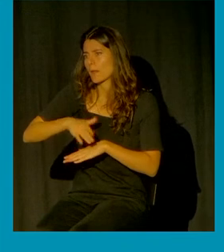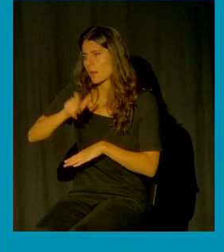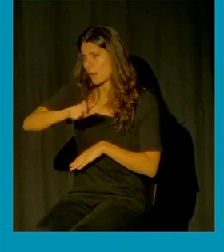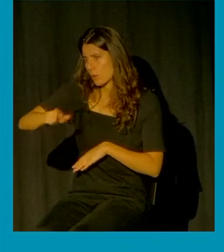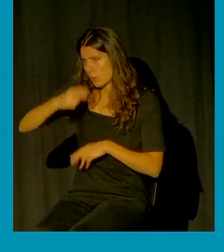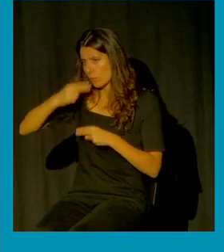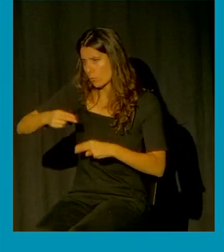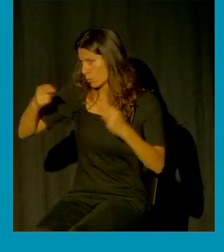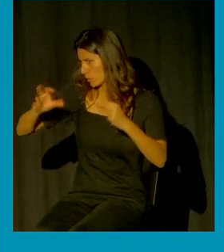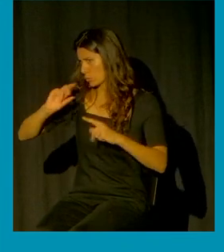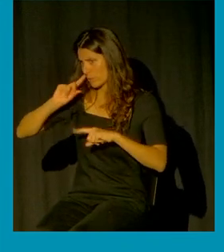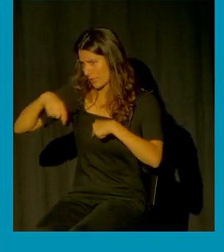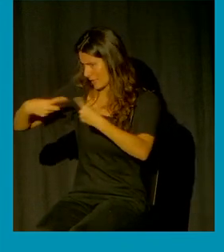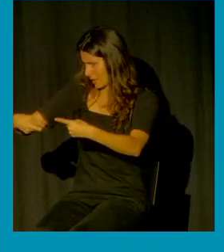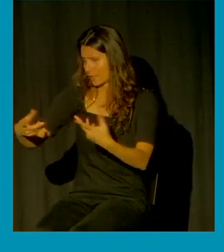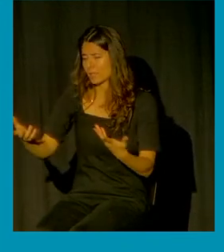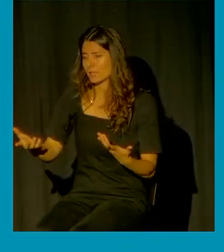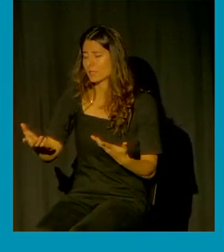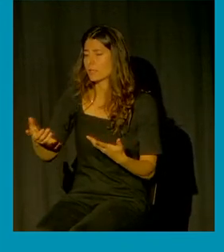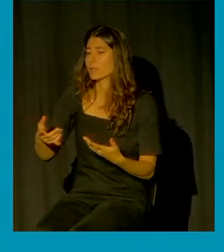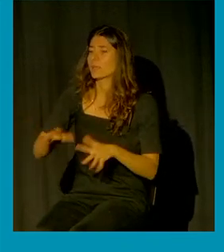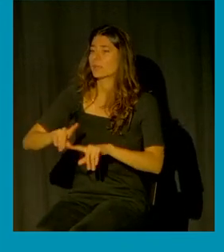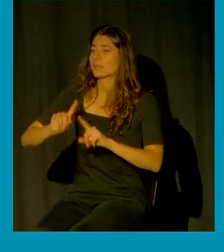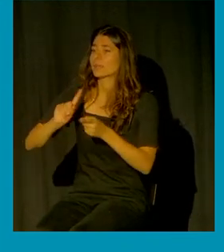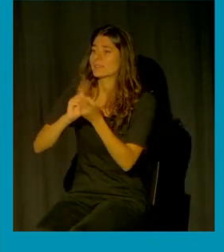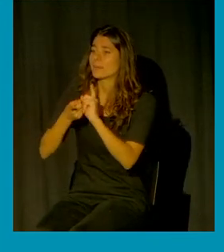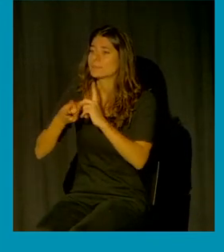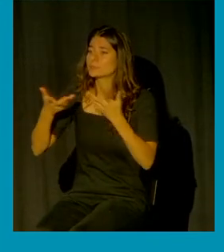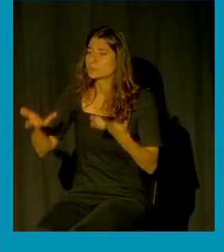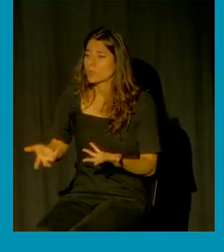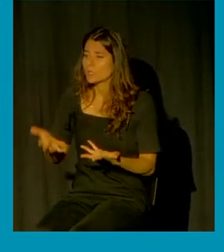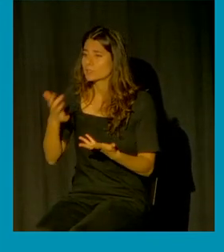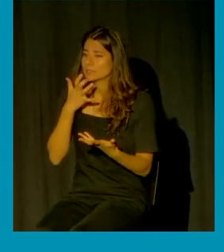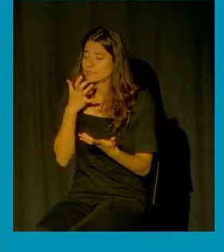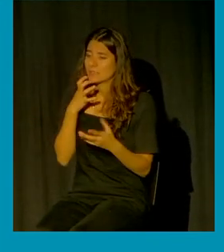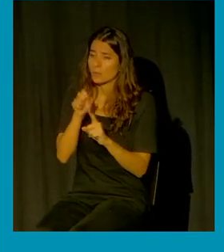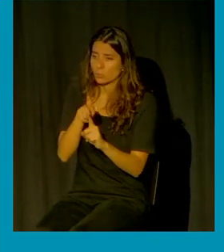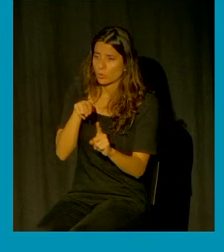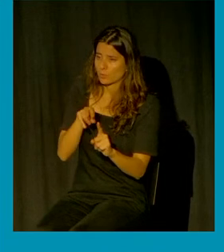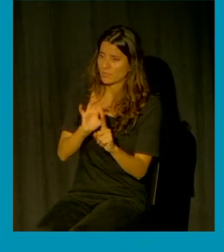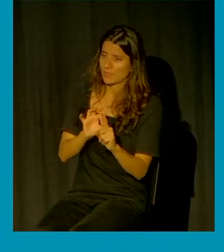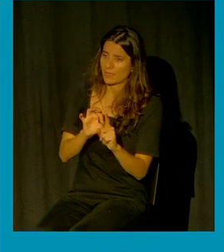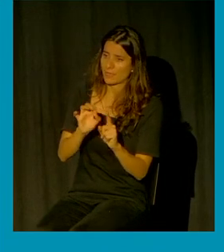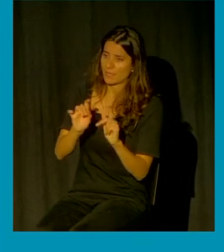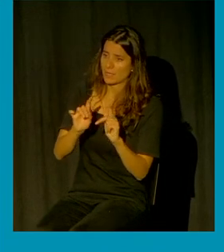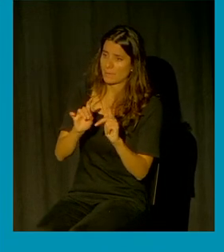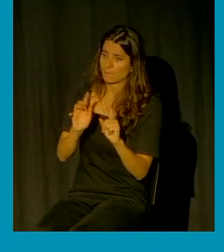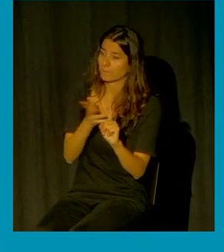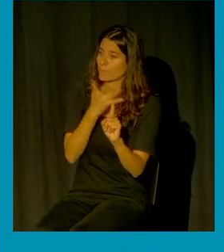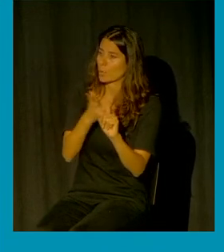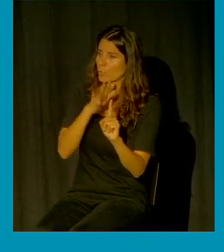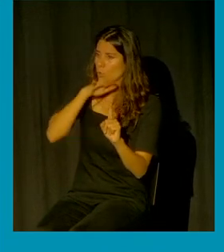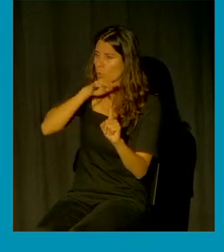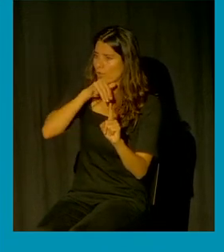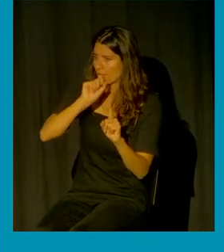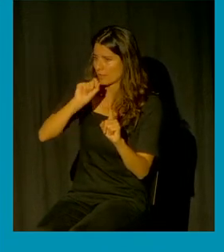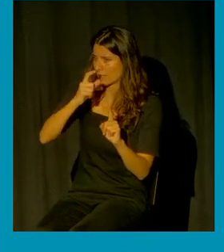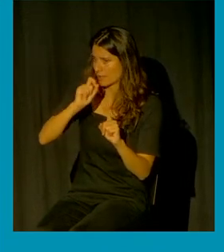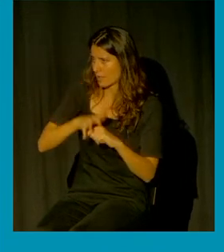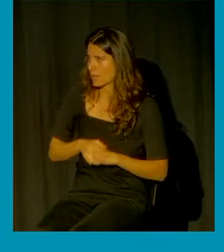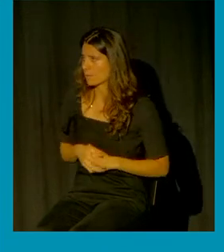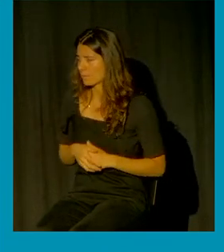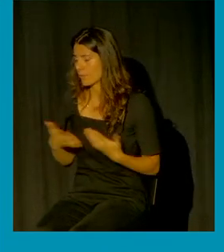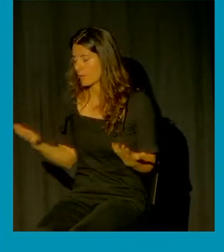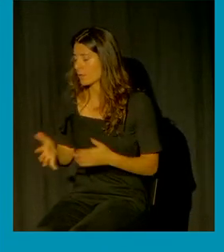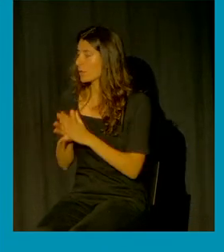quins canvis genera a nivell de violències digitals aquesta llei per una banda per fi a